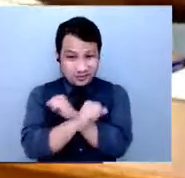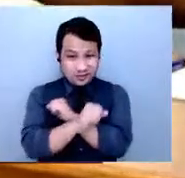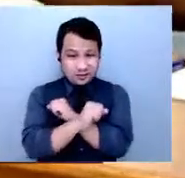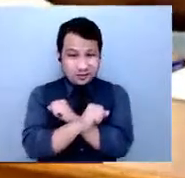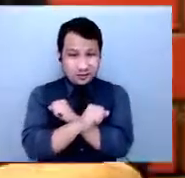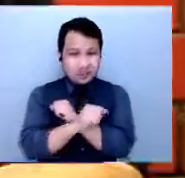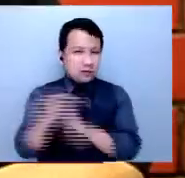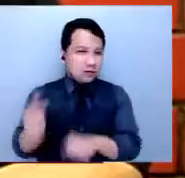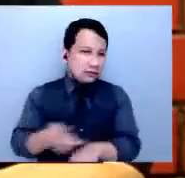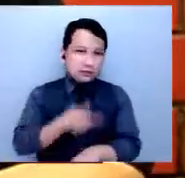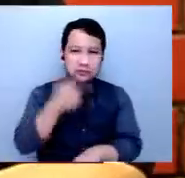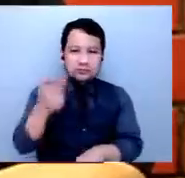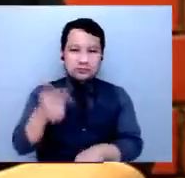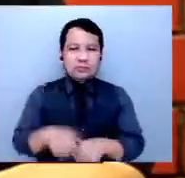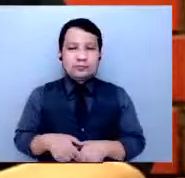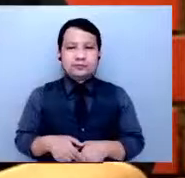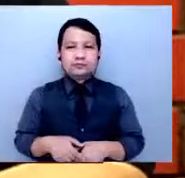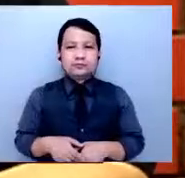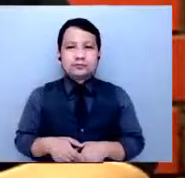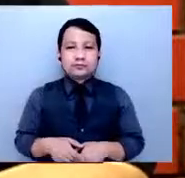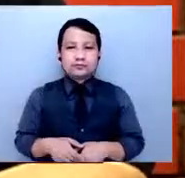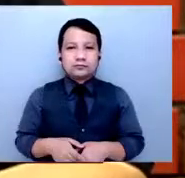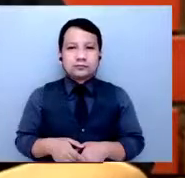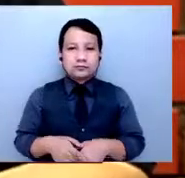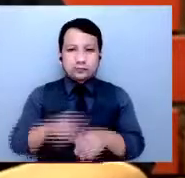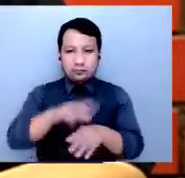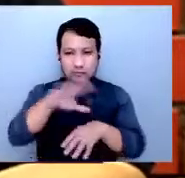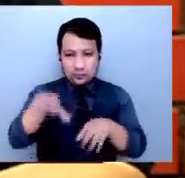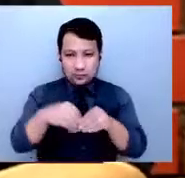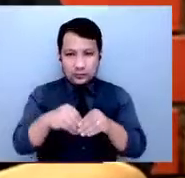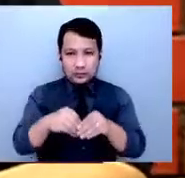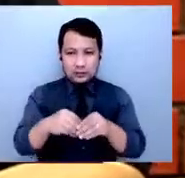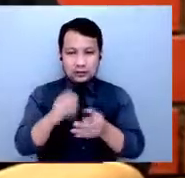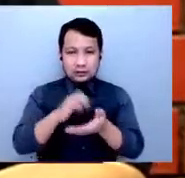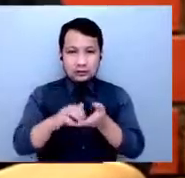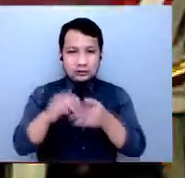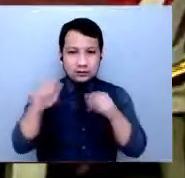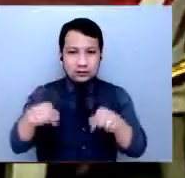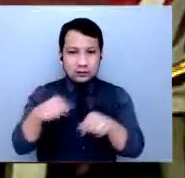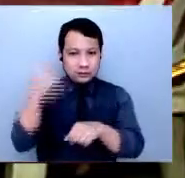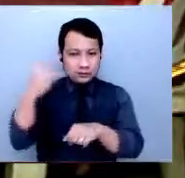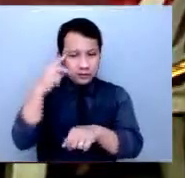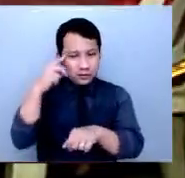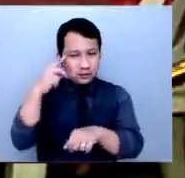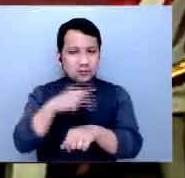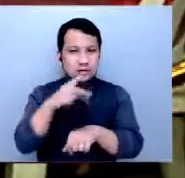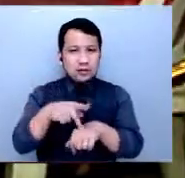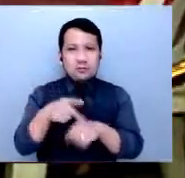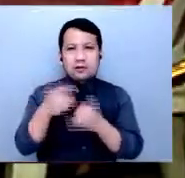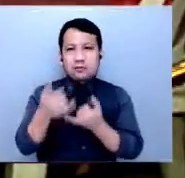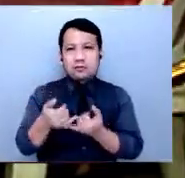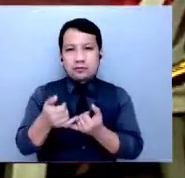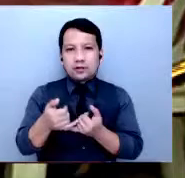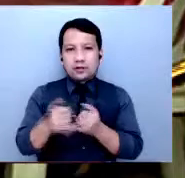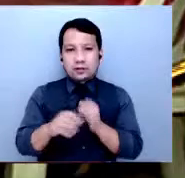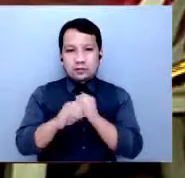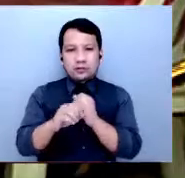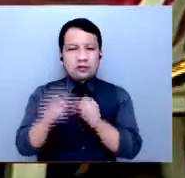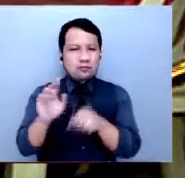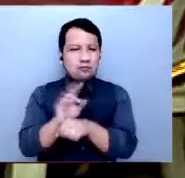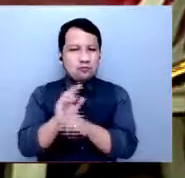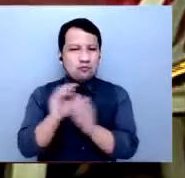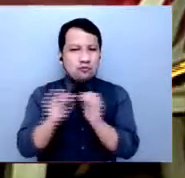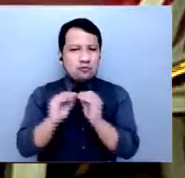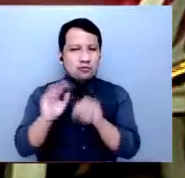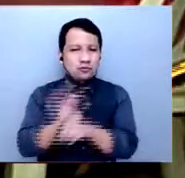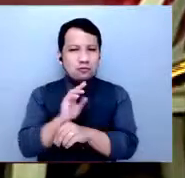long time. It's been part and parcel of the practice in Philippine politics. Siguro ngayon lang siya naging prominente masyado.